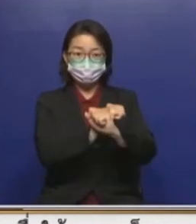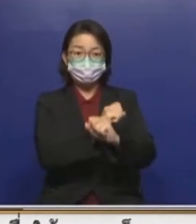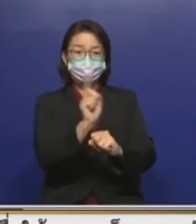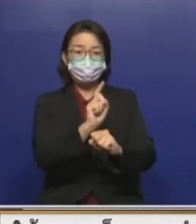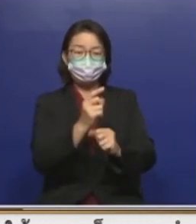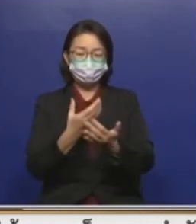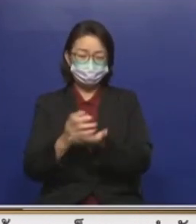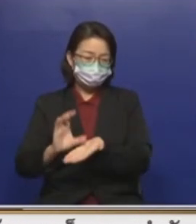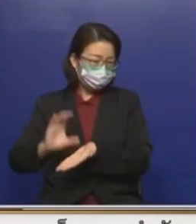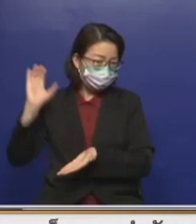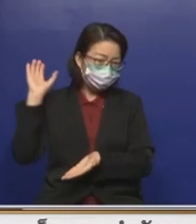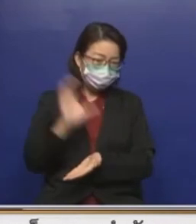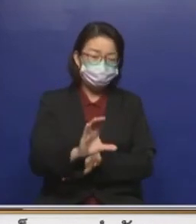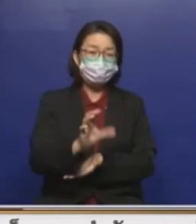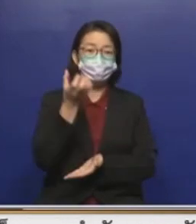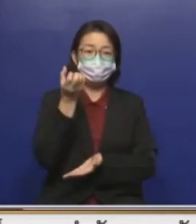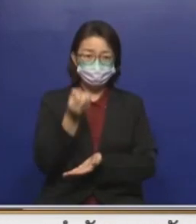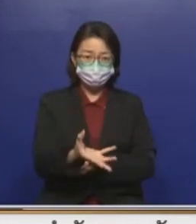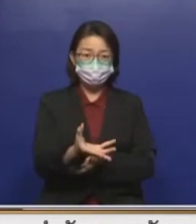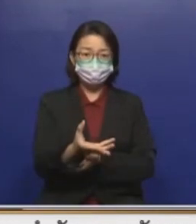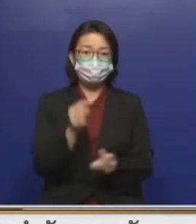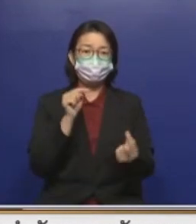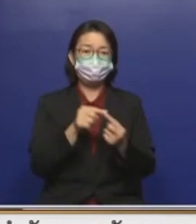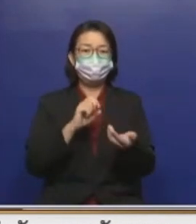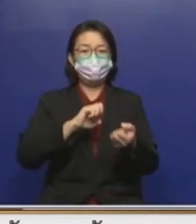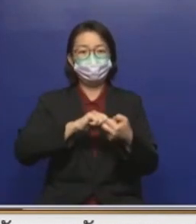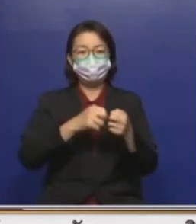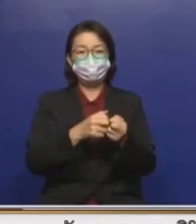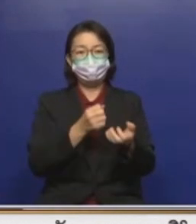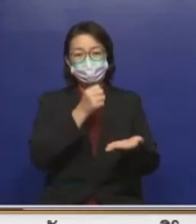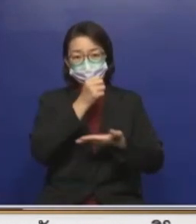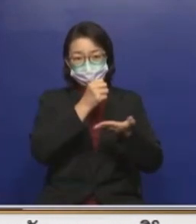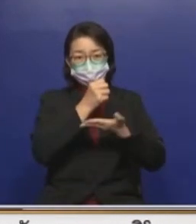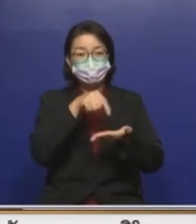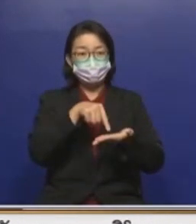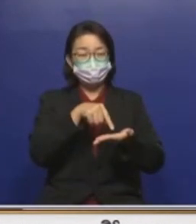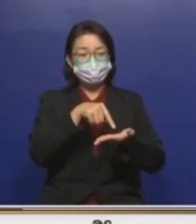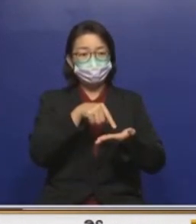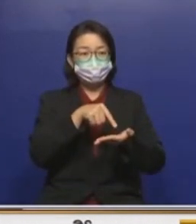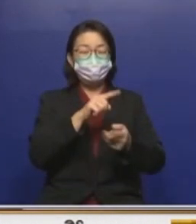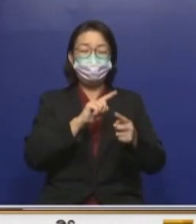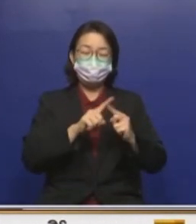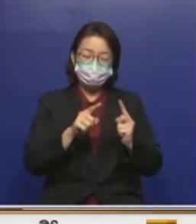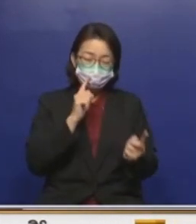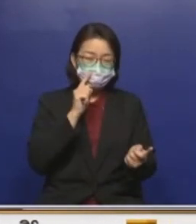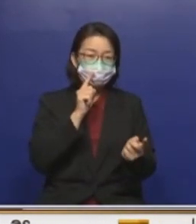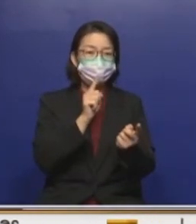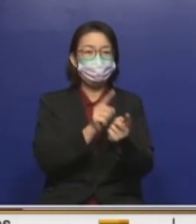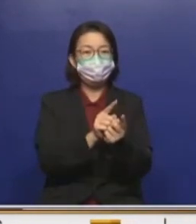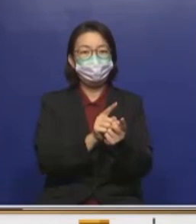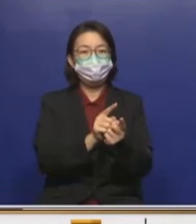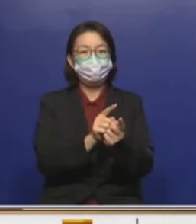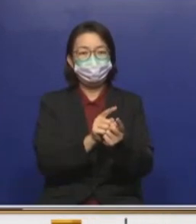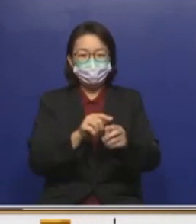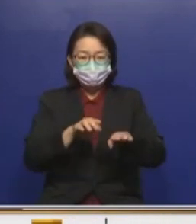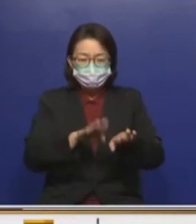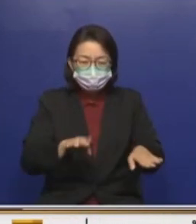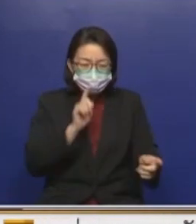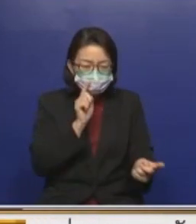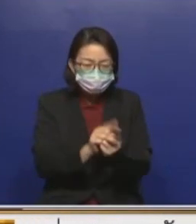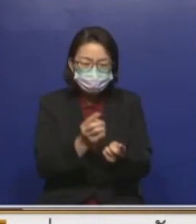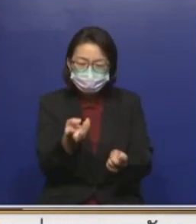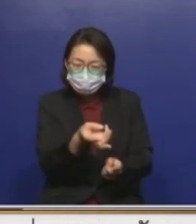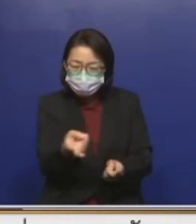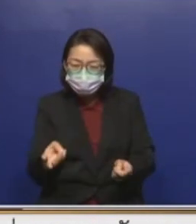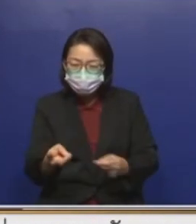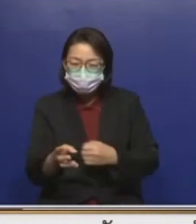มากในแต่ละปีเพื่อแก้ปัญหายาเสพติดแต่ก็ทำเพียงตามจับผู้เสพหรือผู้ขายรายเล็กรายน้อย